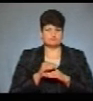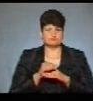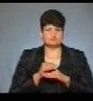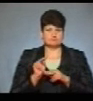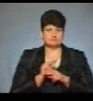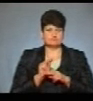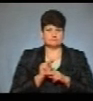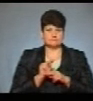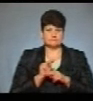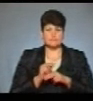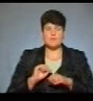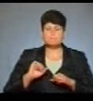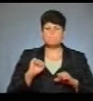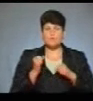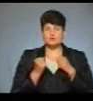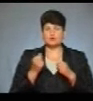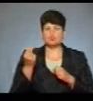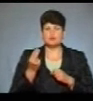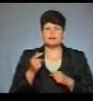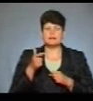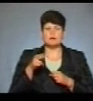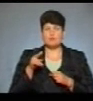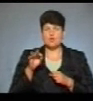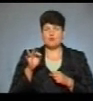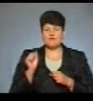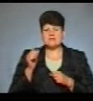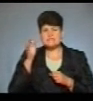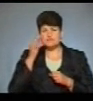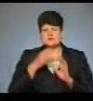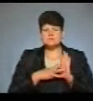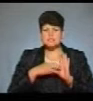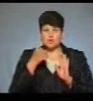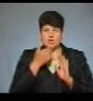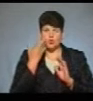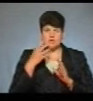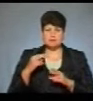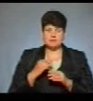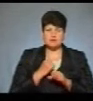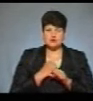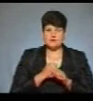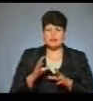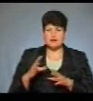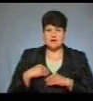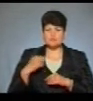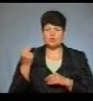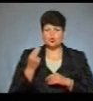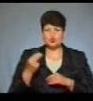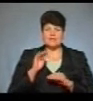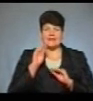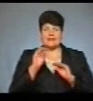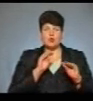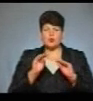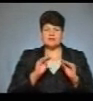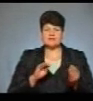поправити. Подруга художниці Галина Попова згадує 80-ті роки, коли працювали разом з Наталею художниками-декораторами